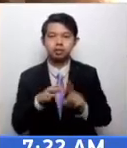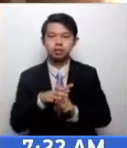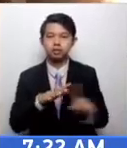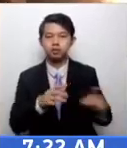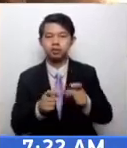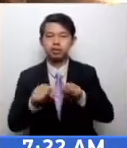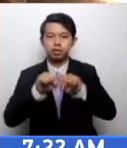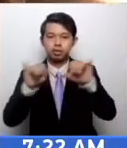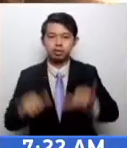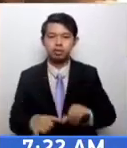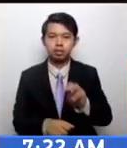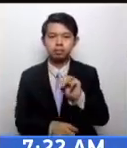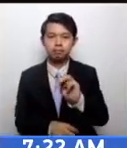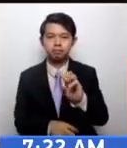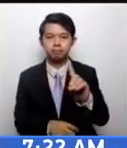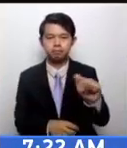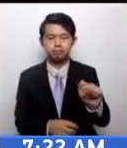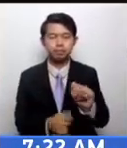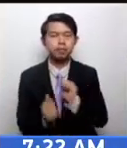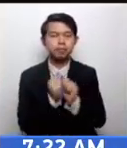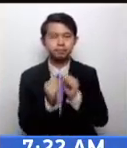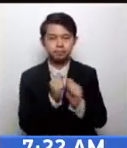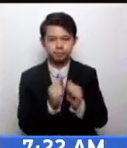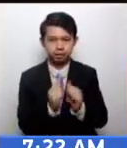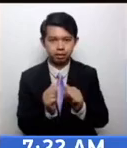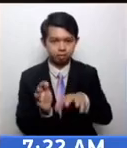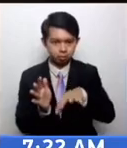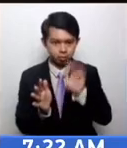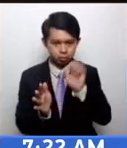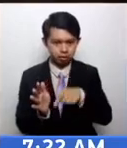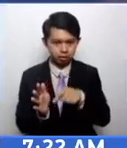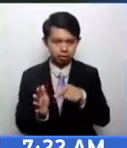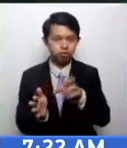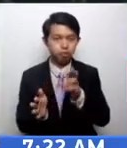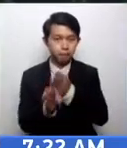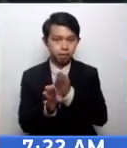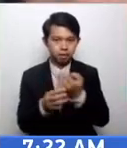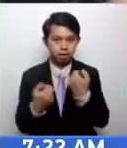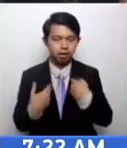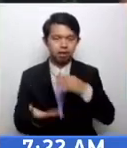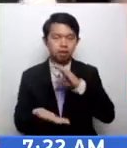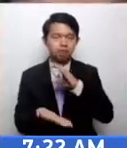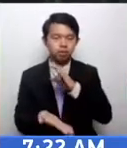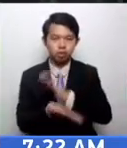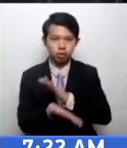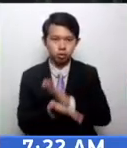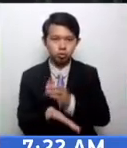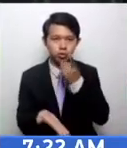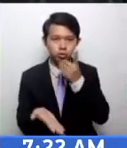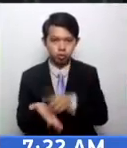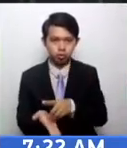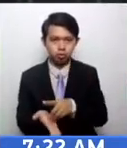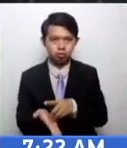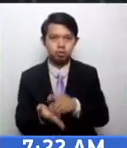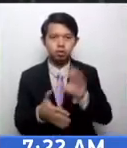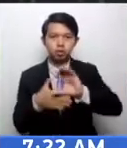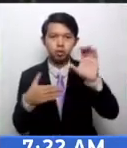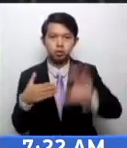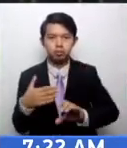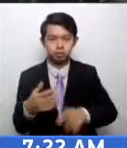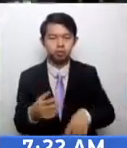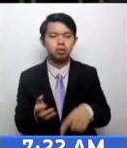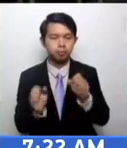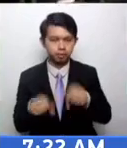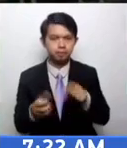sistemang ito, matutukoy kung may record ba ang bus unit, maging ang driver at konduktor. Ito, nami-maintain natin yung mga driver-konduktor na meron